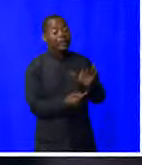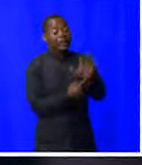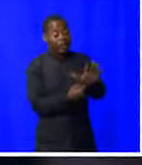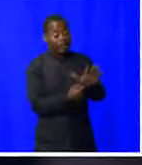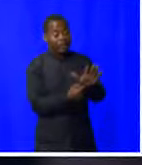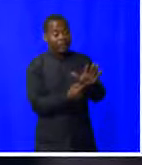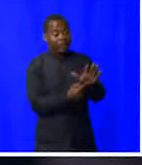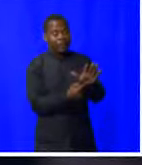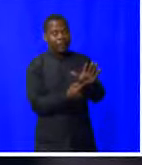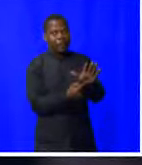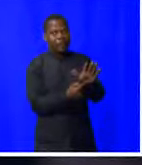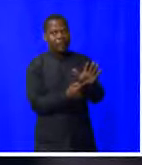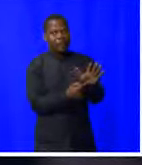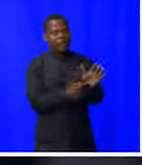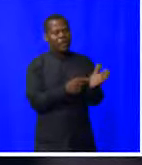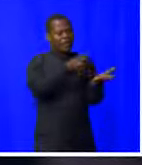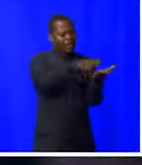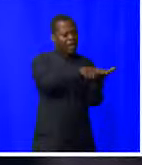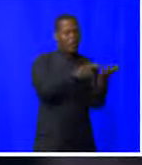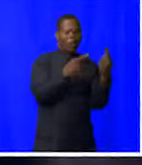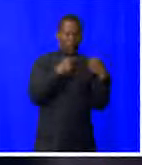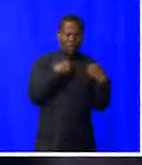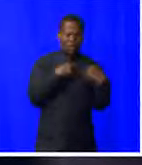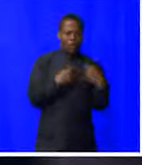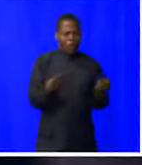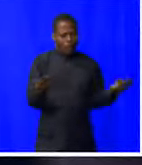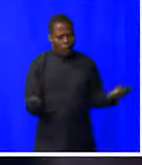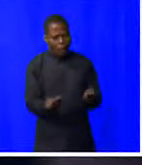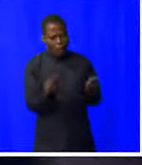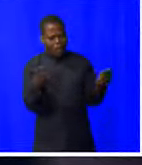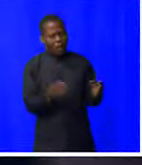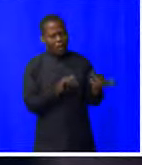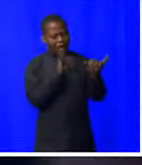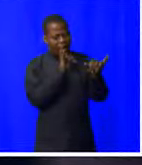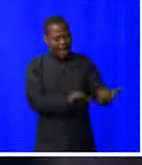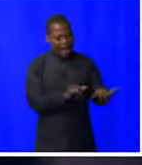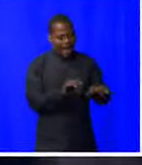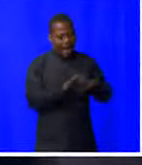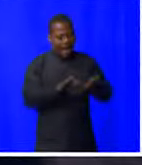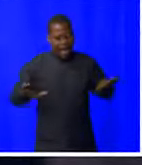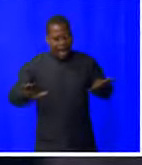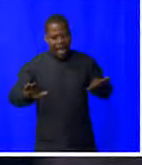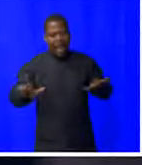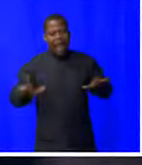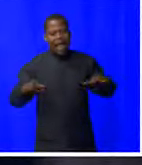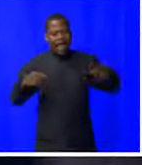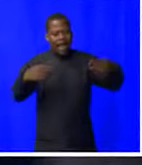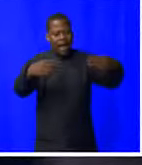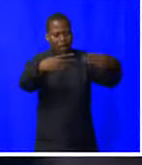ngakubekisela ngemthetho we farm dollars act ngibuya ku constituency lokhanza ukuthi lapha